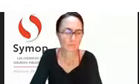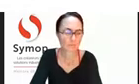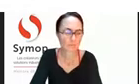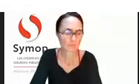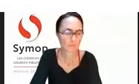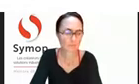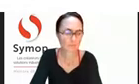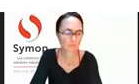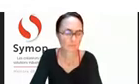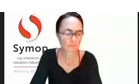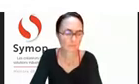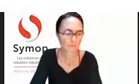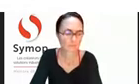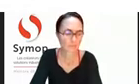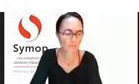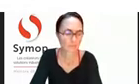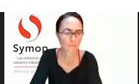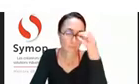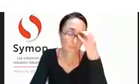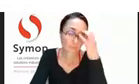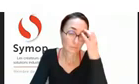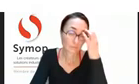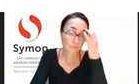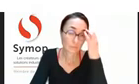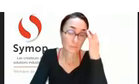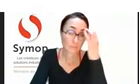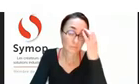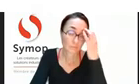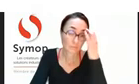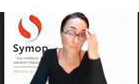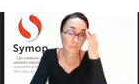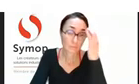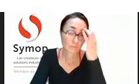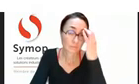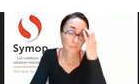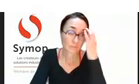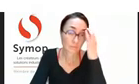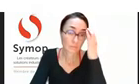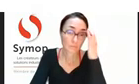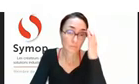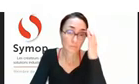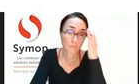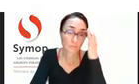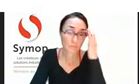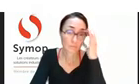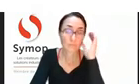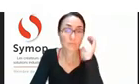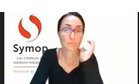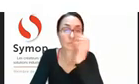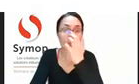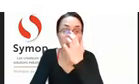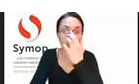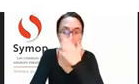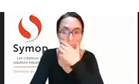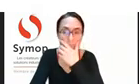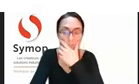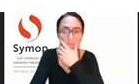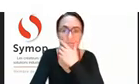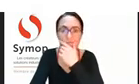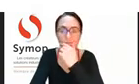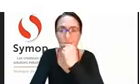on a mis en place sur la machine plusieurs éléments. Donc on voit ça sur la prochaine slide.